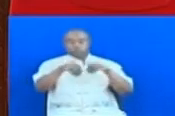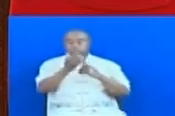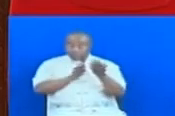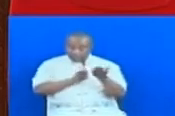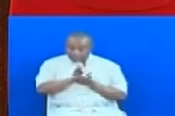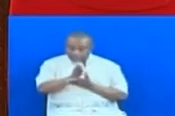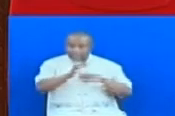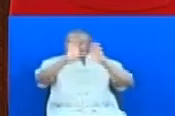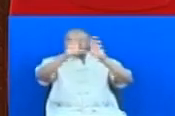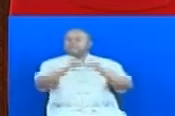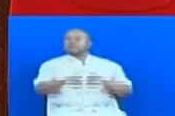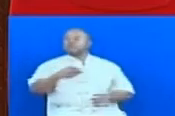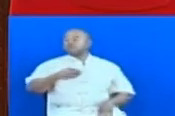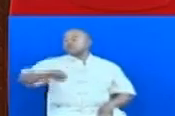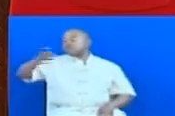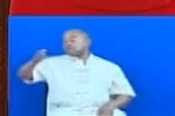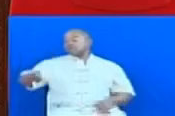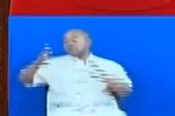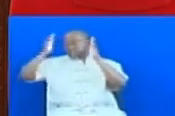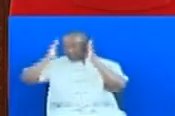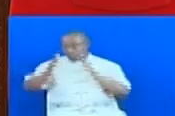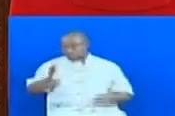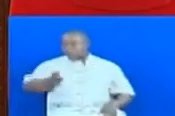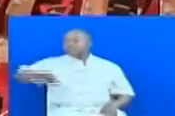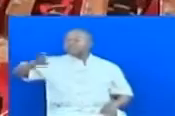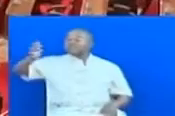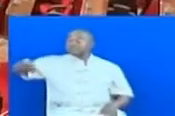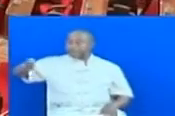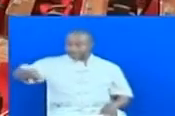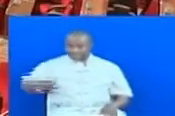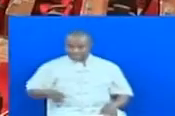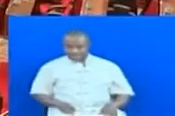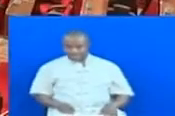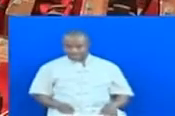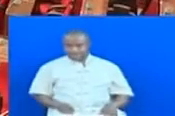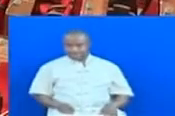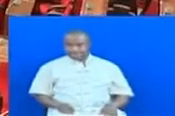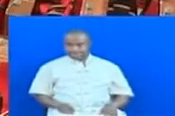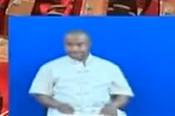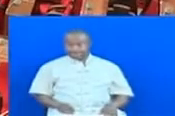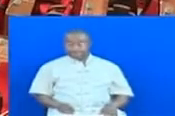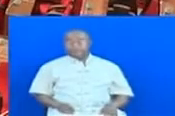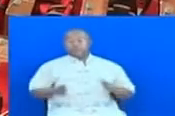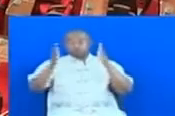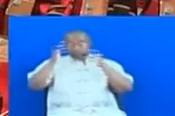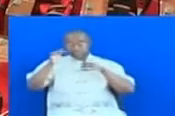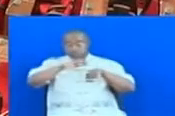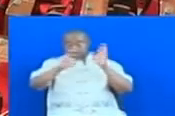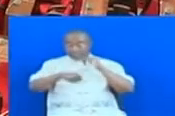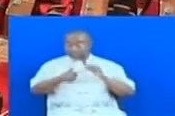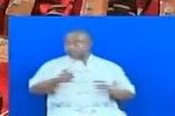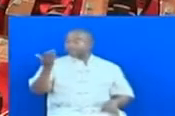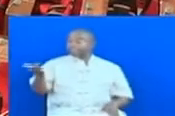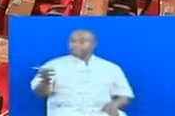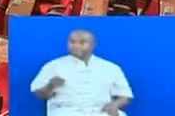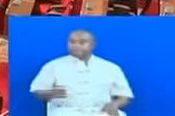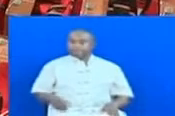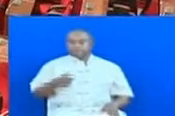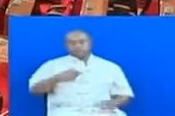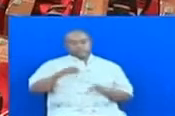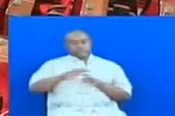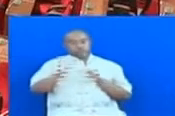CAG. Nimpongeze sana Mheshimiwa Speaker. Mheshimiwa Naibu Speaker, nichukue nafasi hii